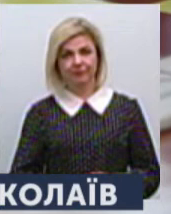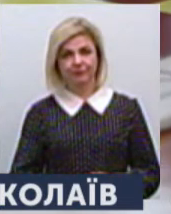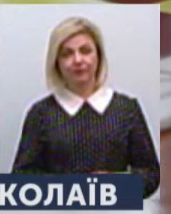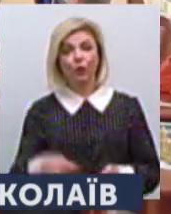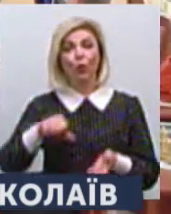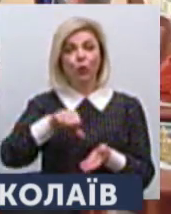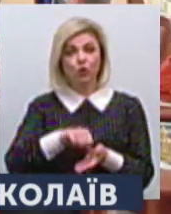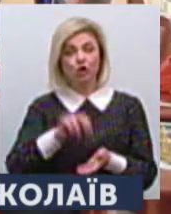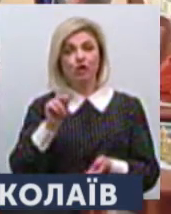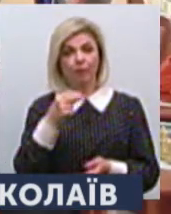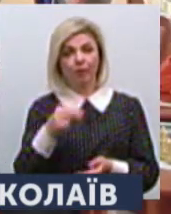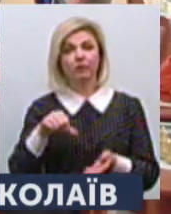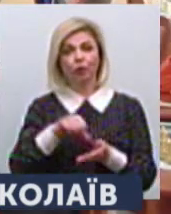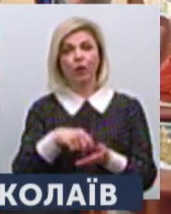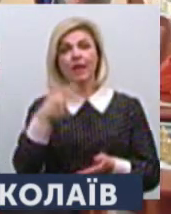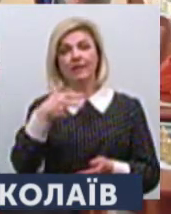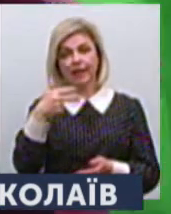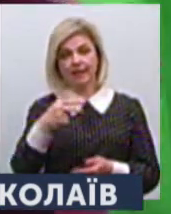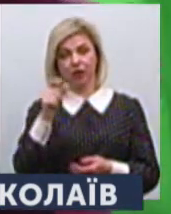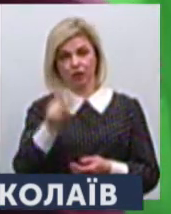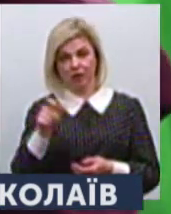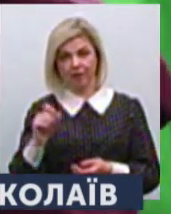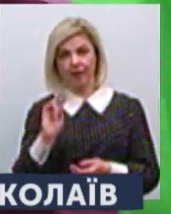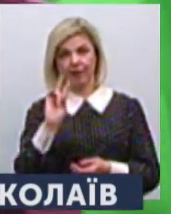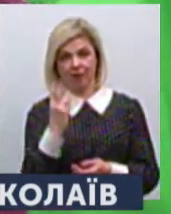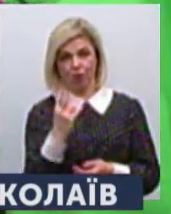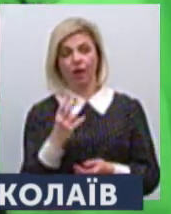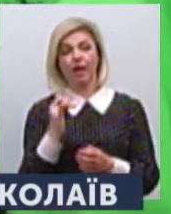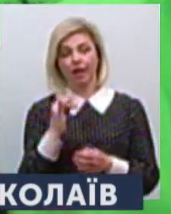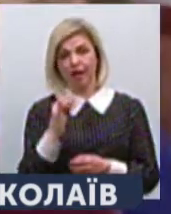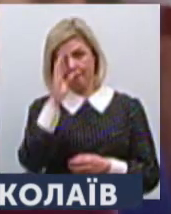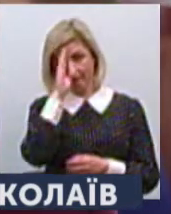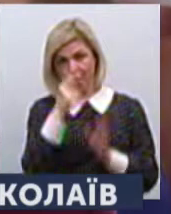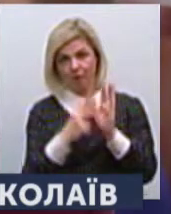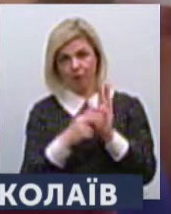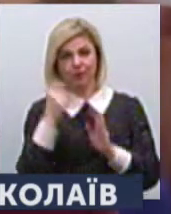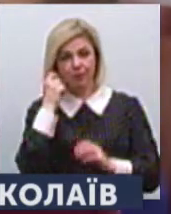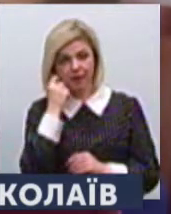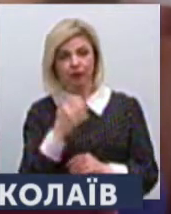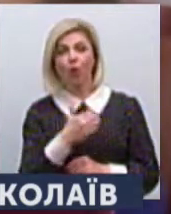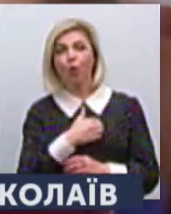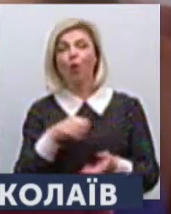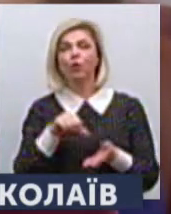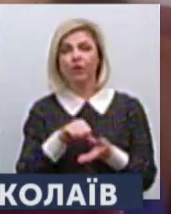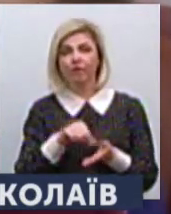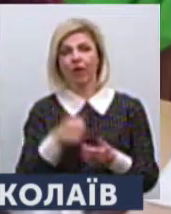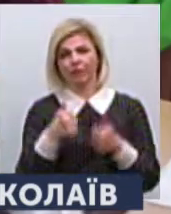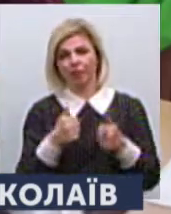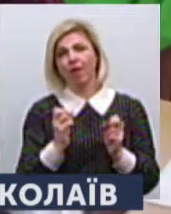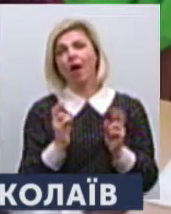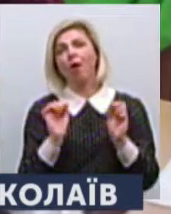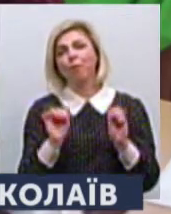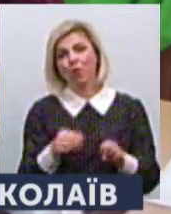Участь у чемпіонаті беруть 30 шахістів з Миколаєва. Серед них – 8-річний Артем Семеряков. Говорить, хоче виступити на турнірі якомога краще,